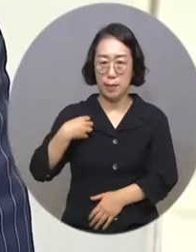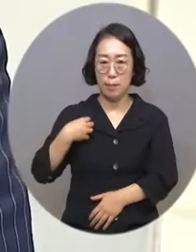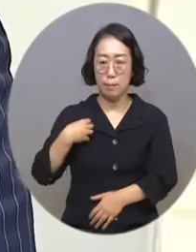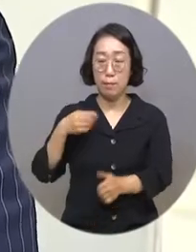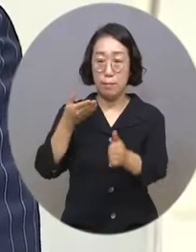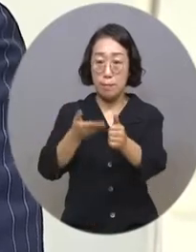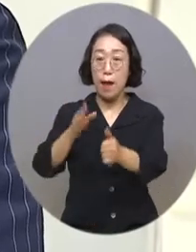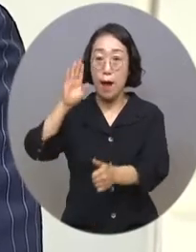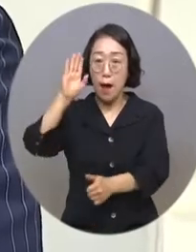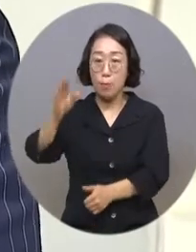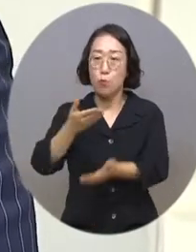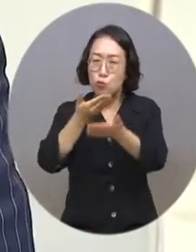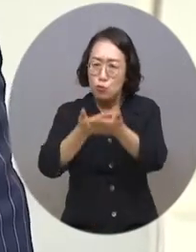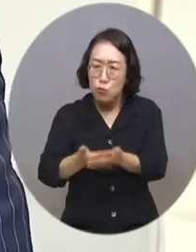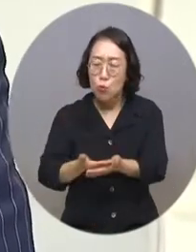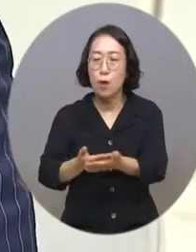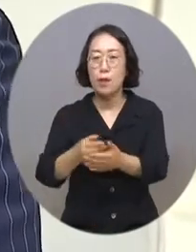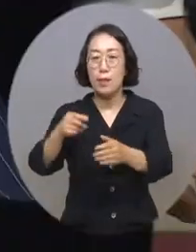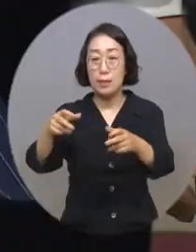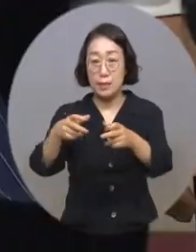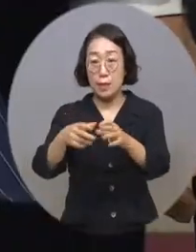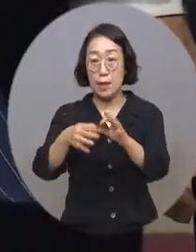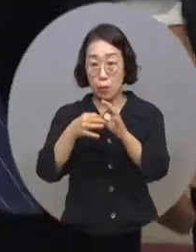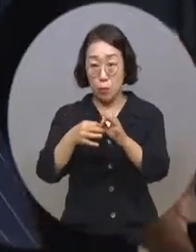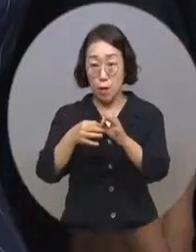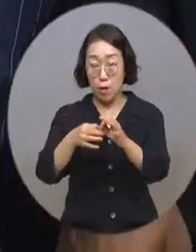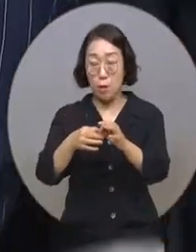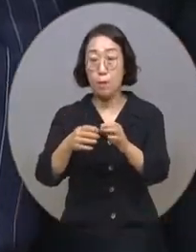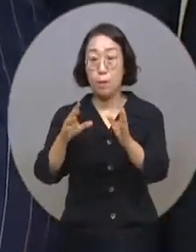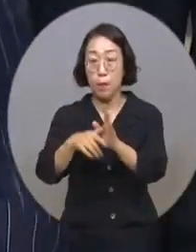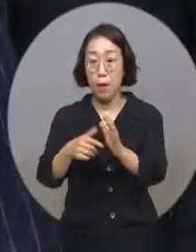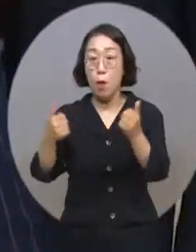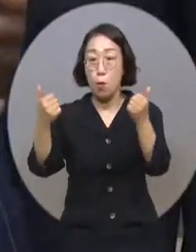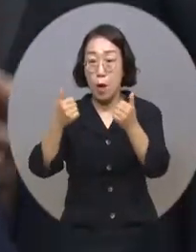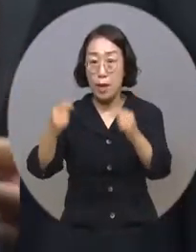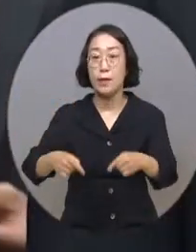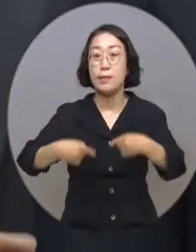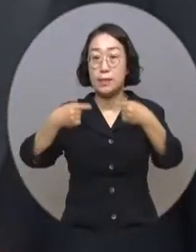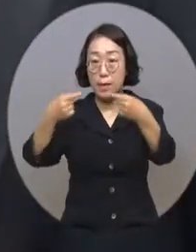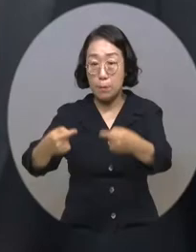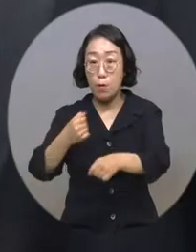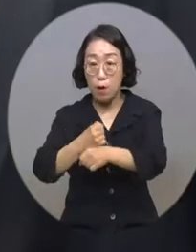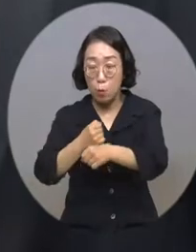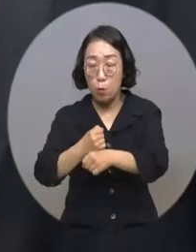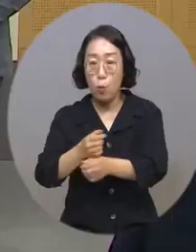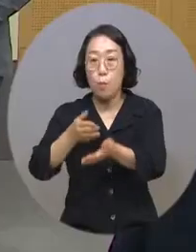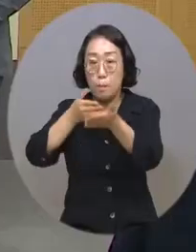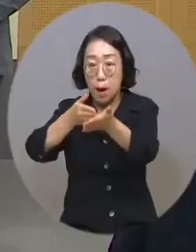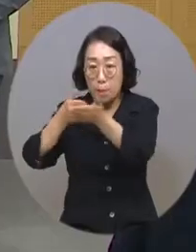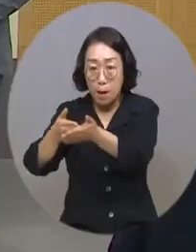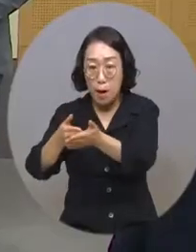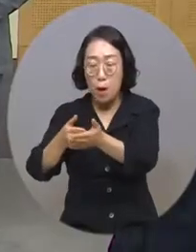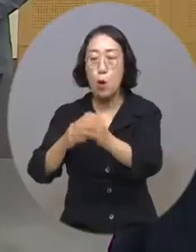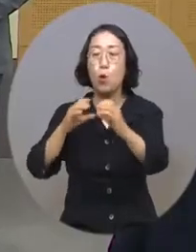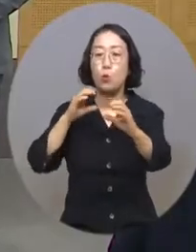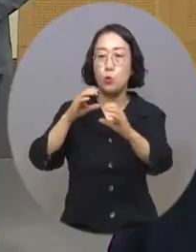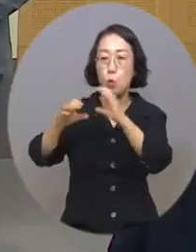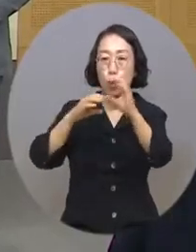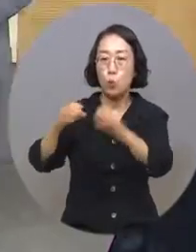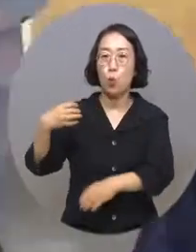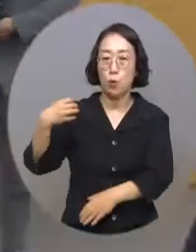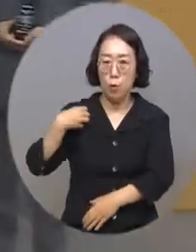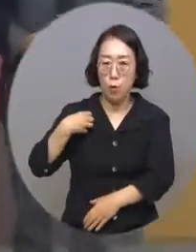앞으로 주요 장애인 정책 수립을 위한 각종 회의의 자문으로 참여하며 장애인과 의 소통 창구로서 의